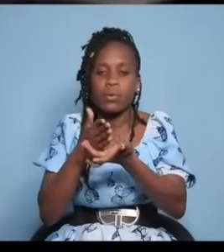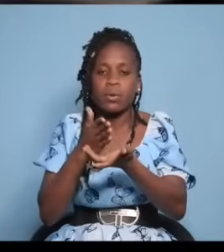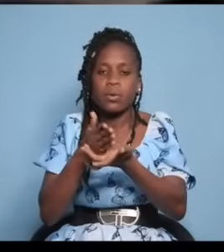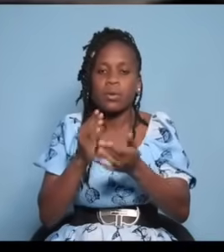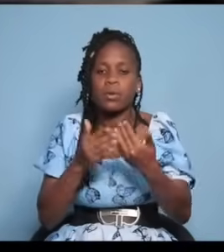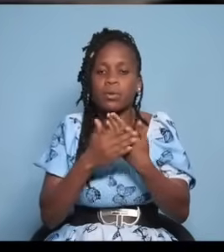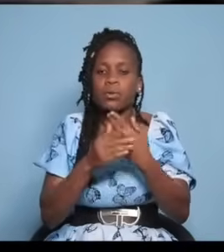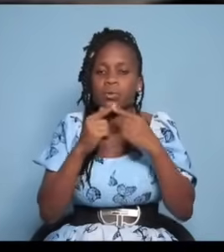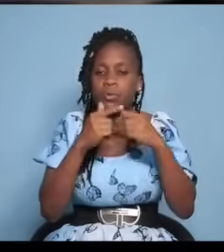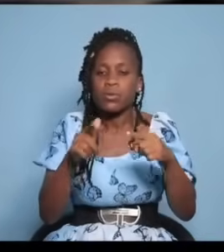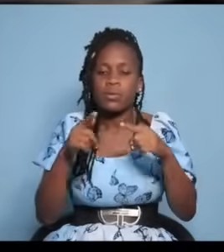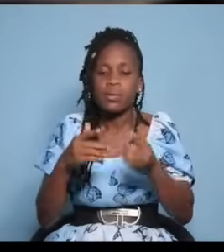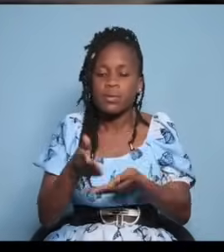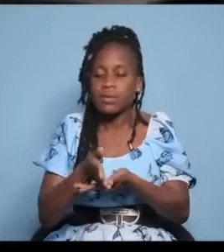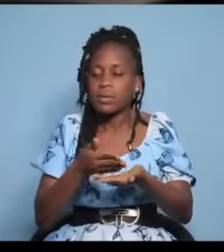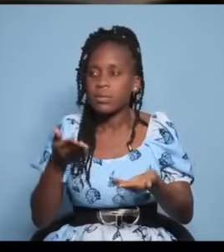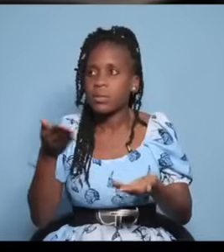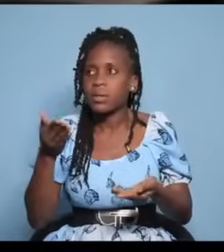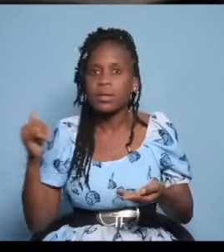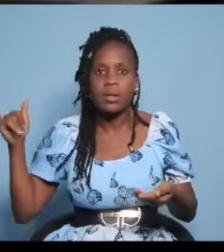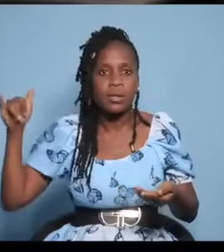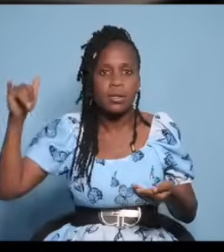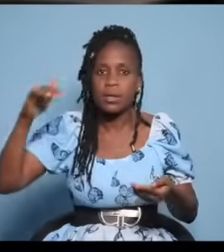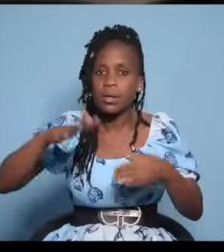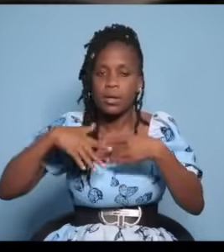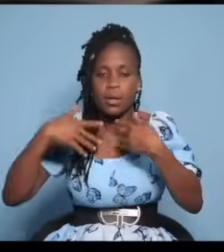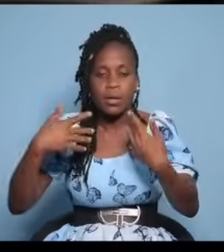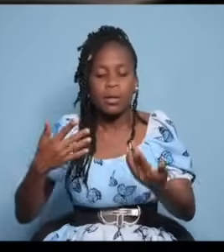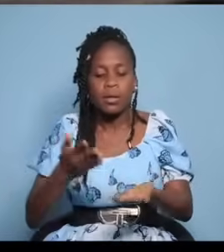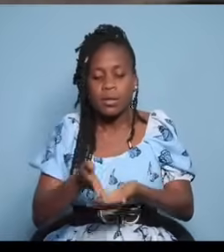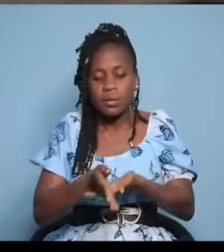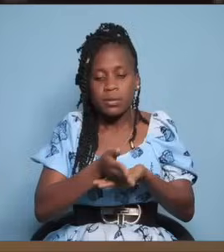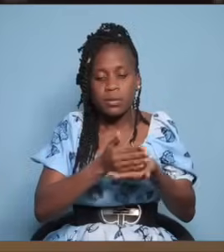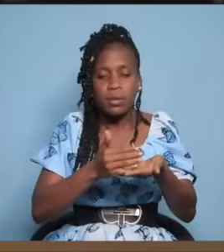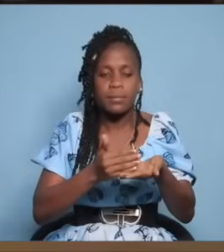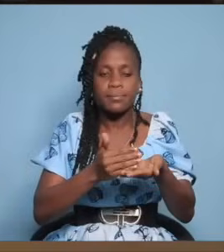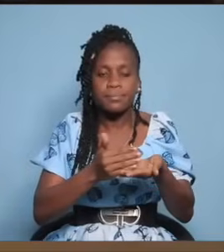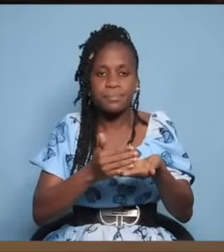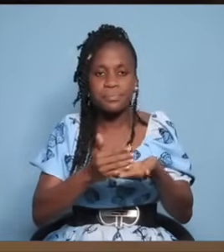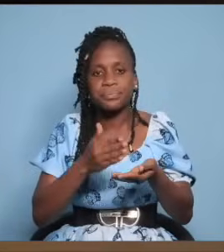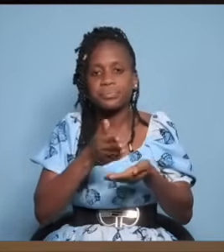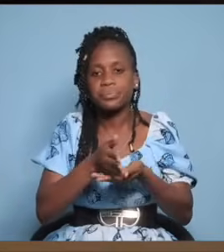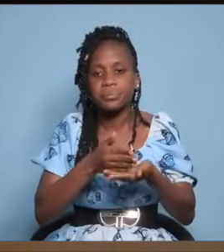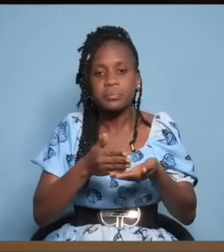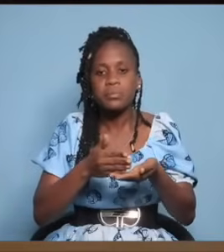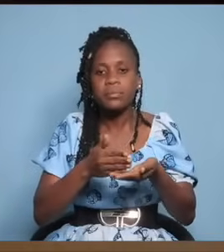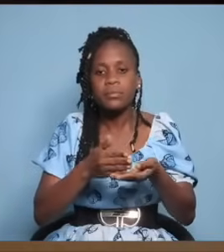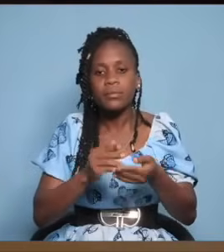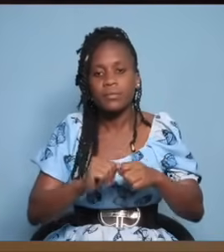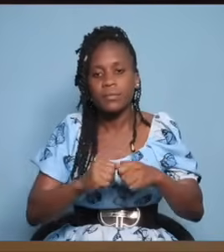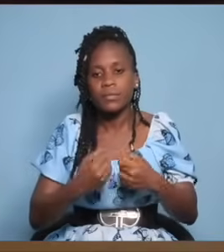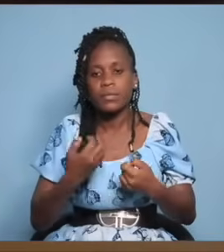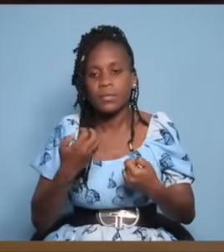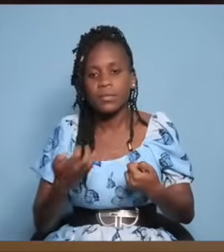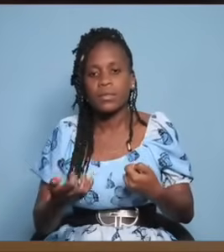hazipo. Na moja kati ya sehemu zilizoharibika vibaya ni sehemu ya hiyo flight recorder, ni sehemu ambayo ina rekodi